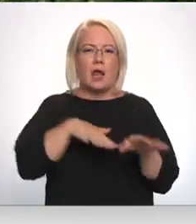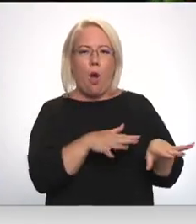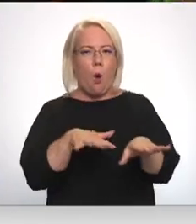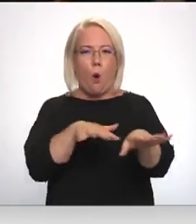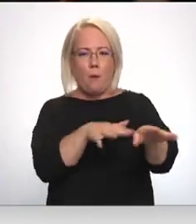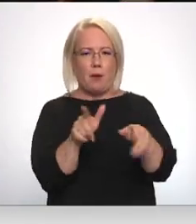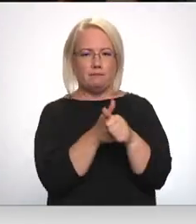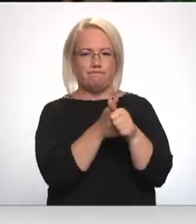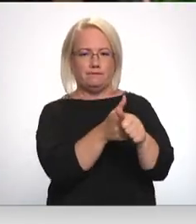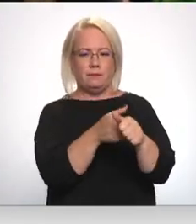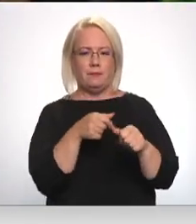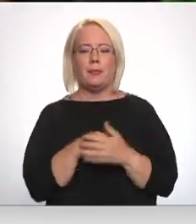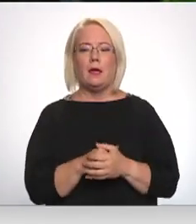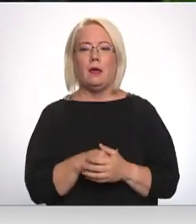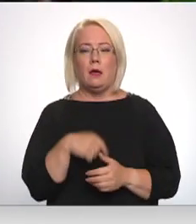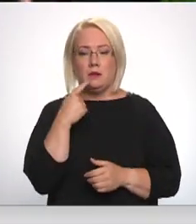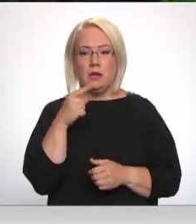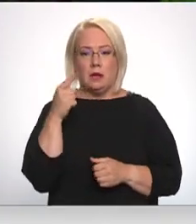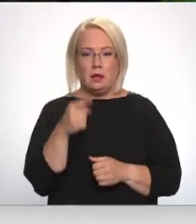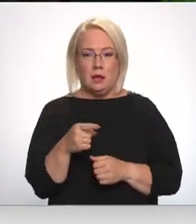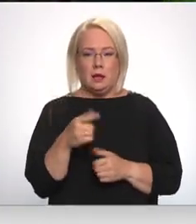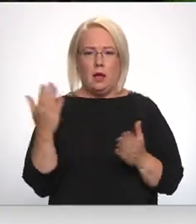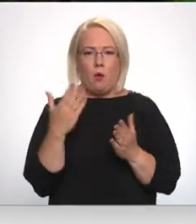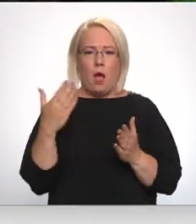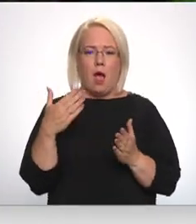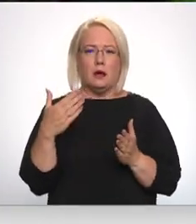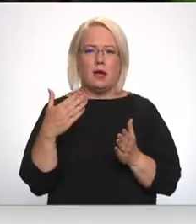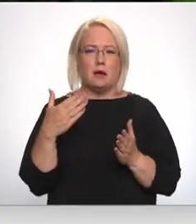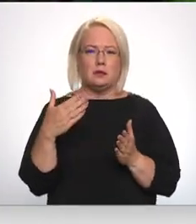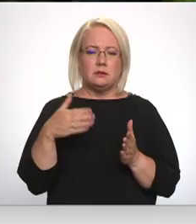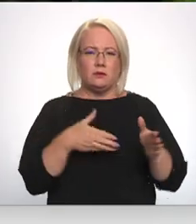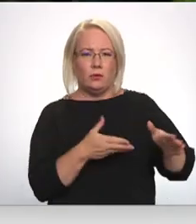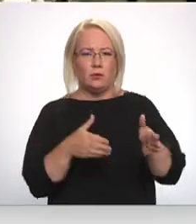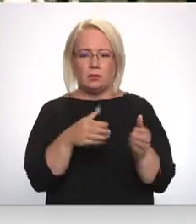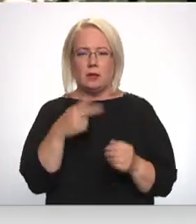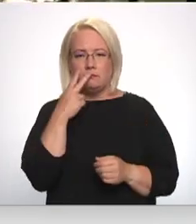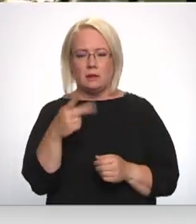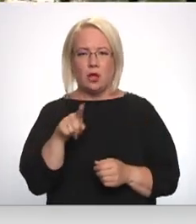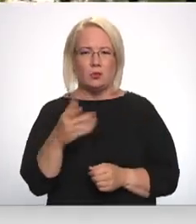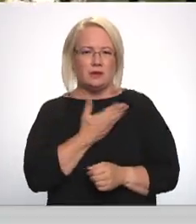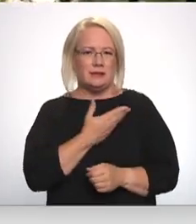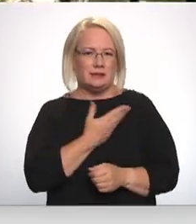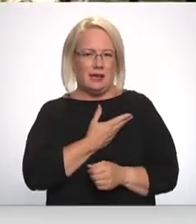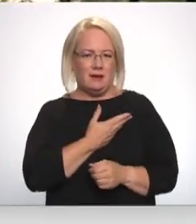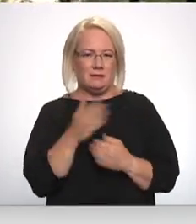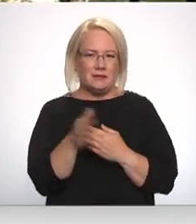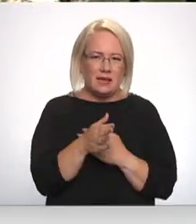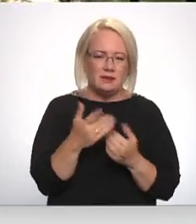attālāk. Mēs atstojam tas, kas ir jāatstoja tī, kur ir kaut kādas dzēvas radības, lai es turpināju dzēvot. Tecējums ir atbrīvots,